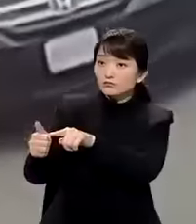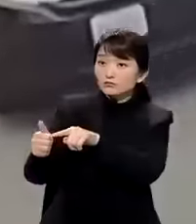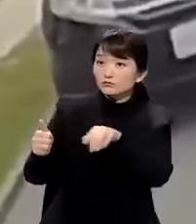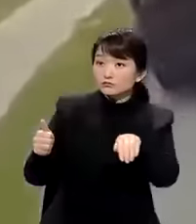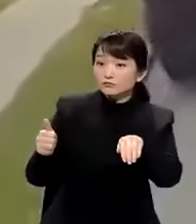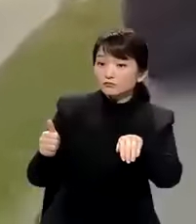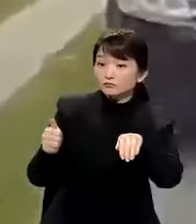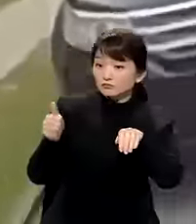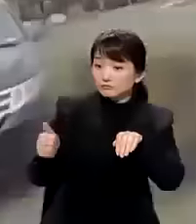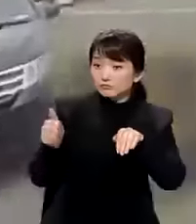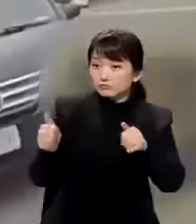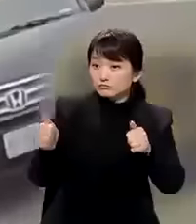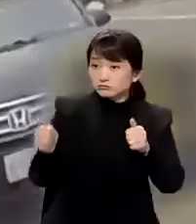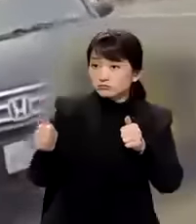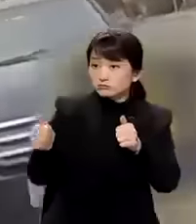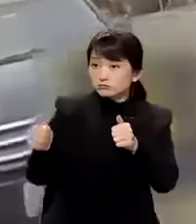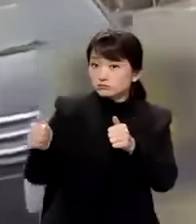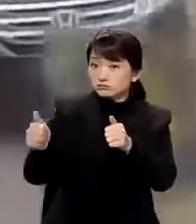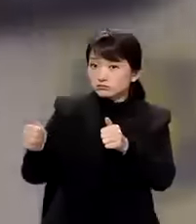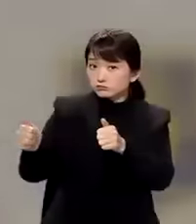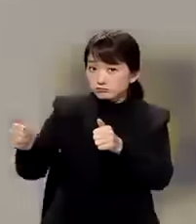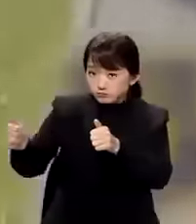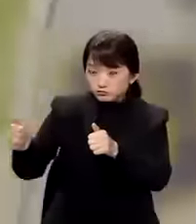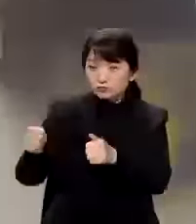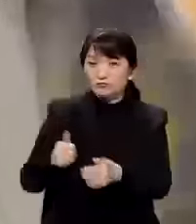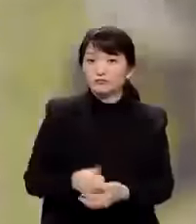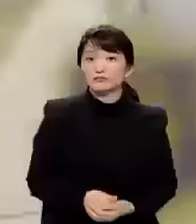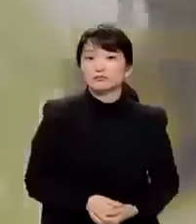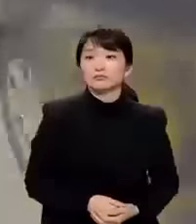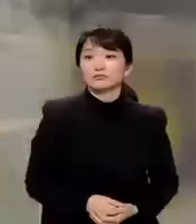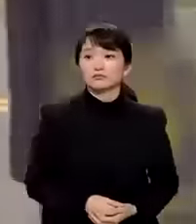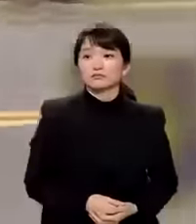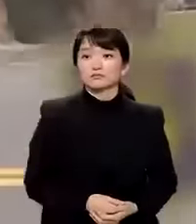걸을 멈추지 않아요 먼저 당시 상황을 한번